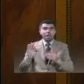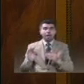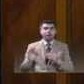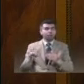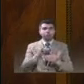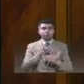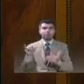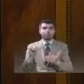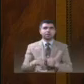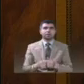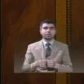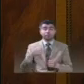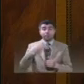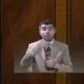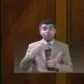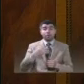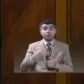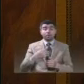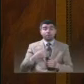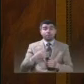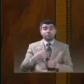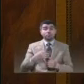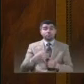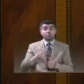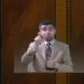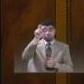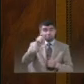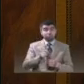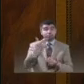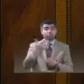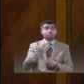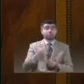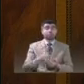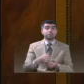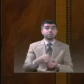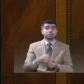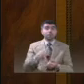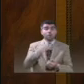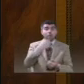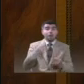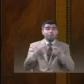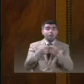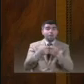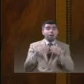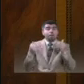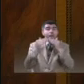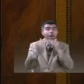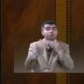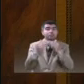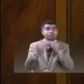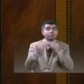ولهذا لما قام سي عمر، لما قام وذكرنا بفضل الله سبحانه